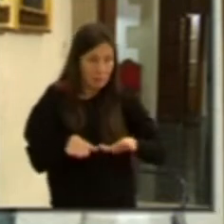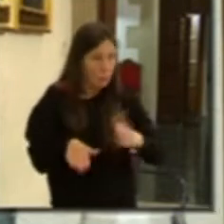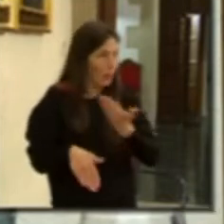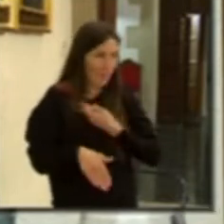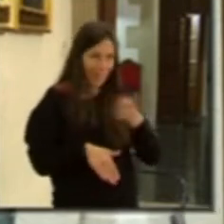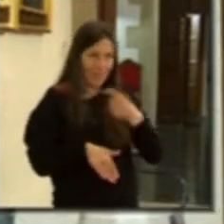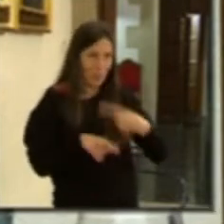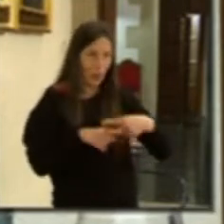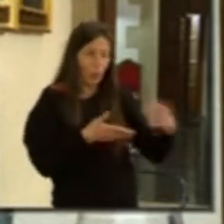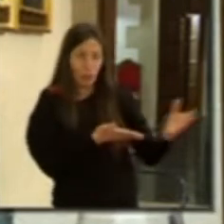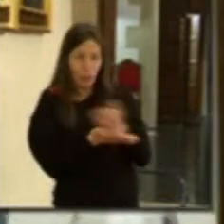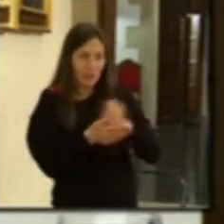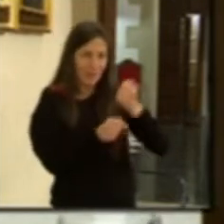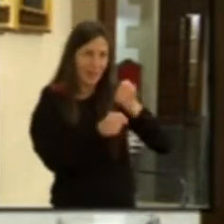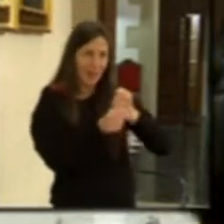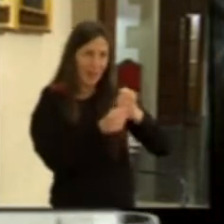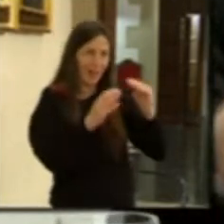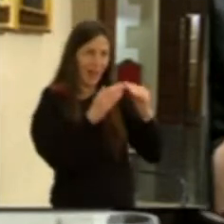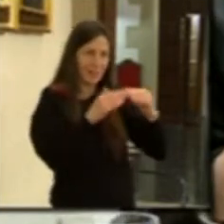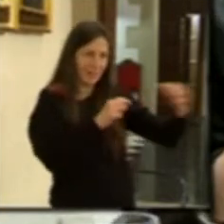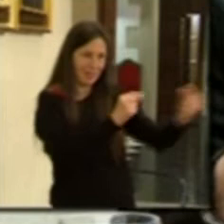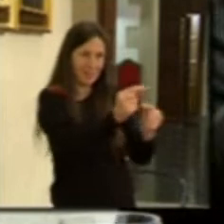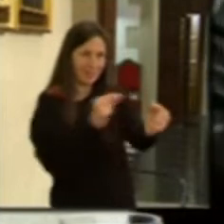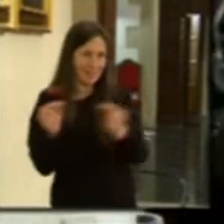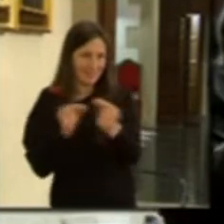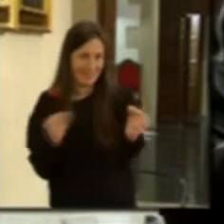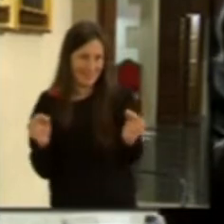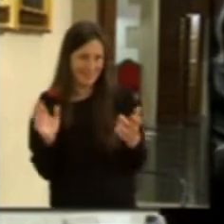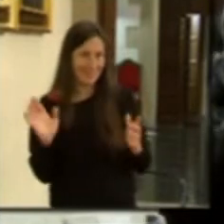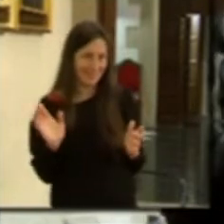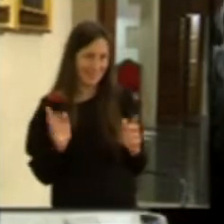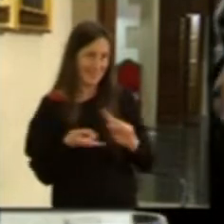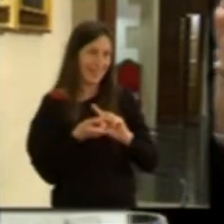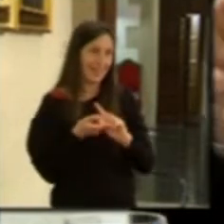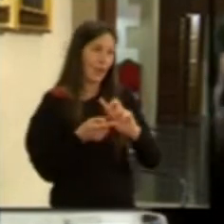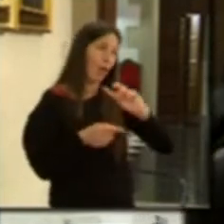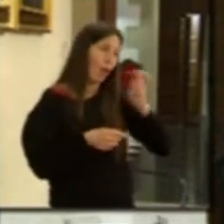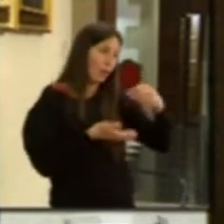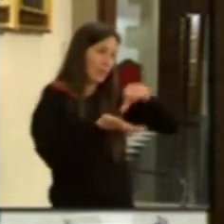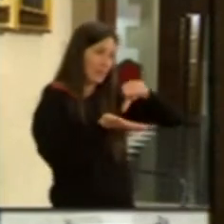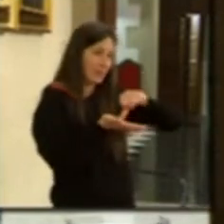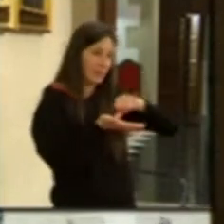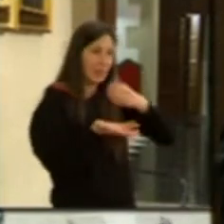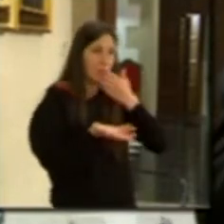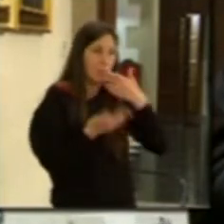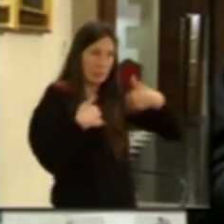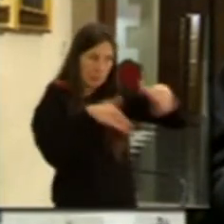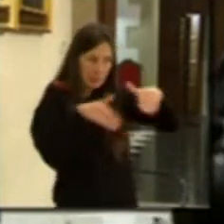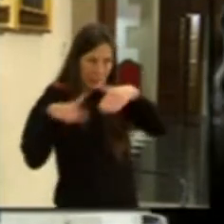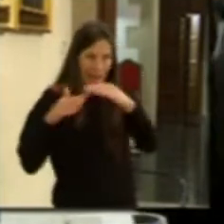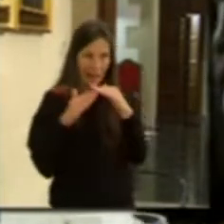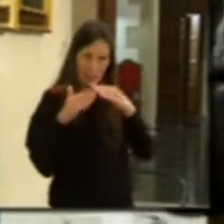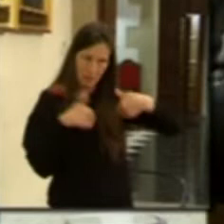en un país com sabeu, Estats Units, que ha estat molt afectat. El mateix podríem explicar de ciutats més properes, aquelles que han pogut moure la gent a treballar cap a